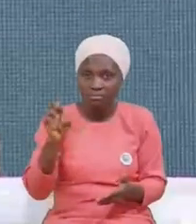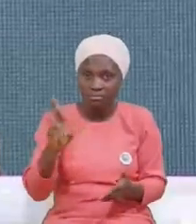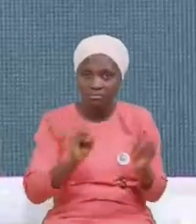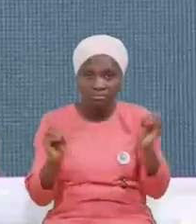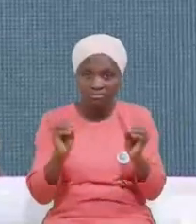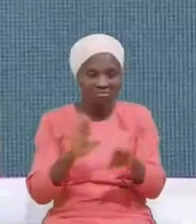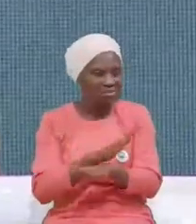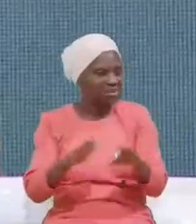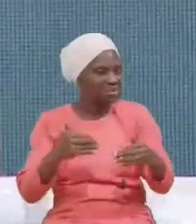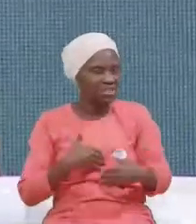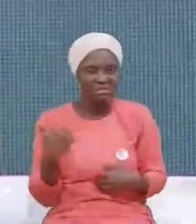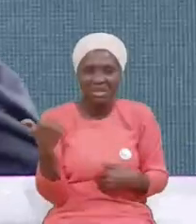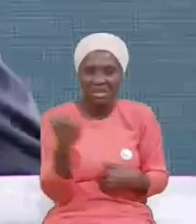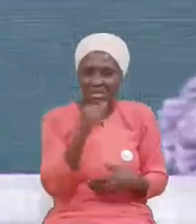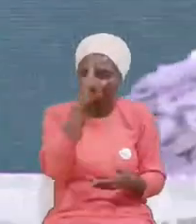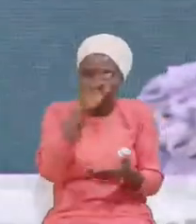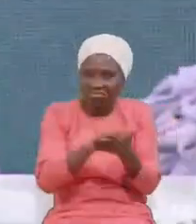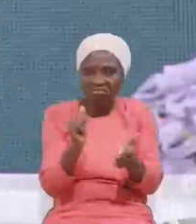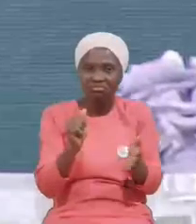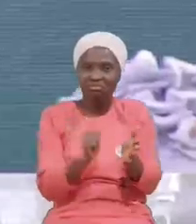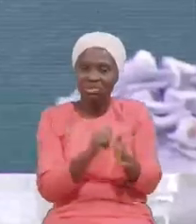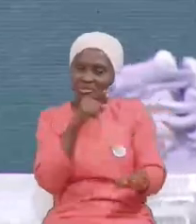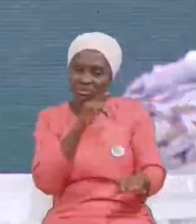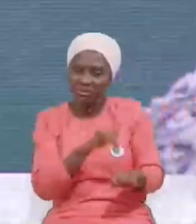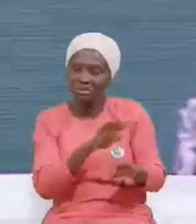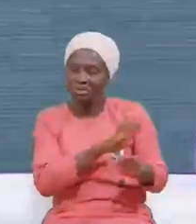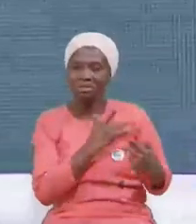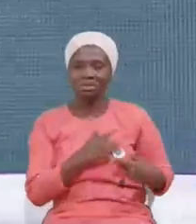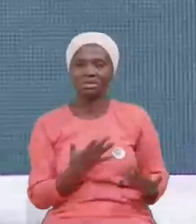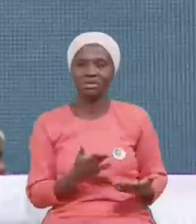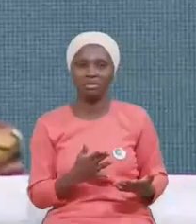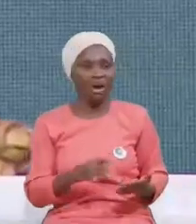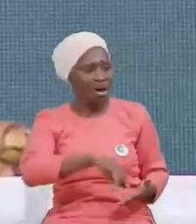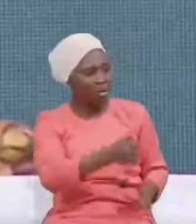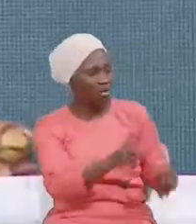Les héros n'ont aucune conviction. Ils le font, je le fais.